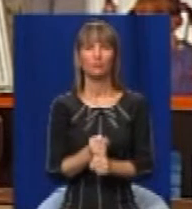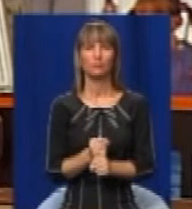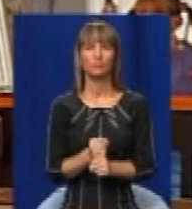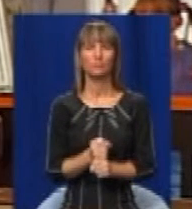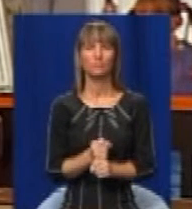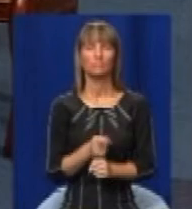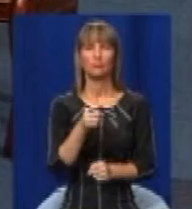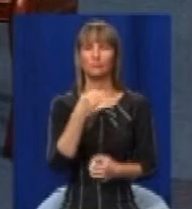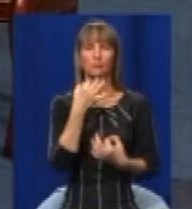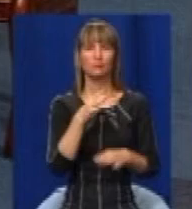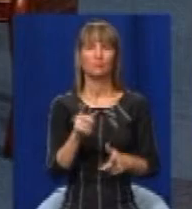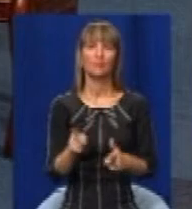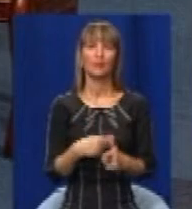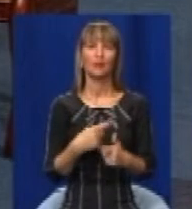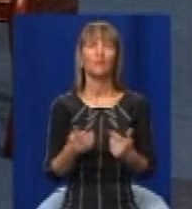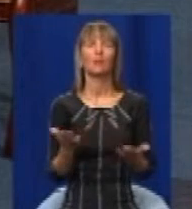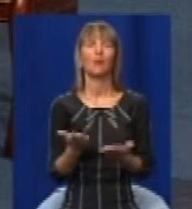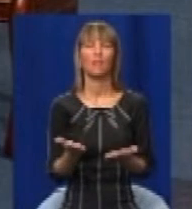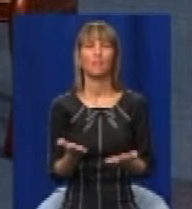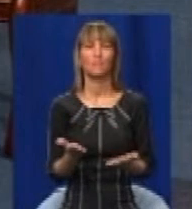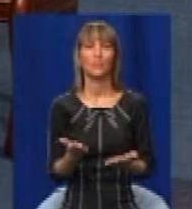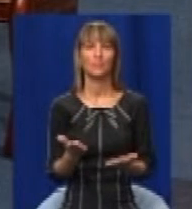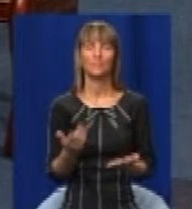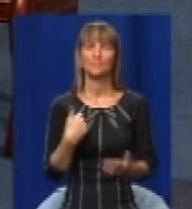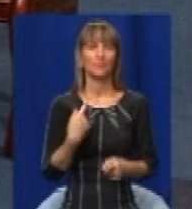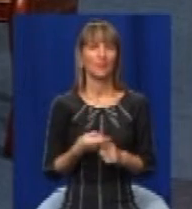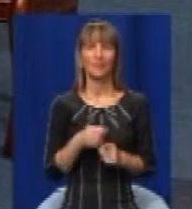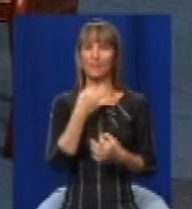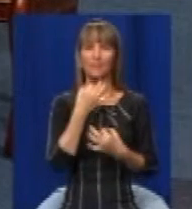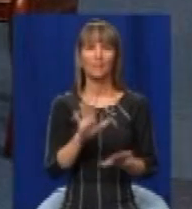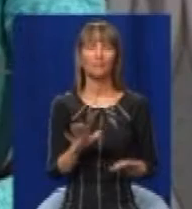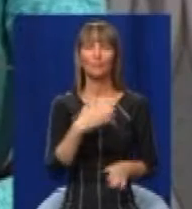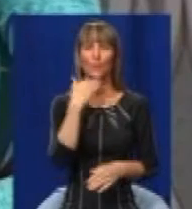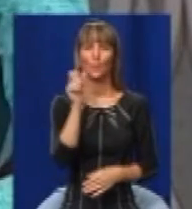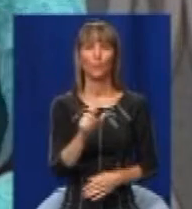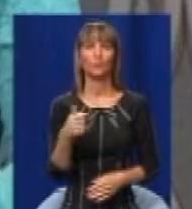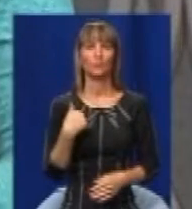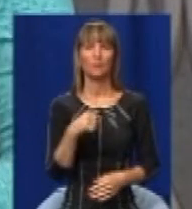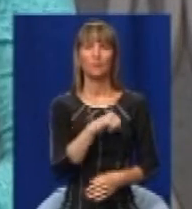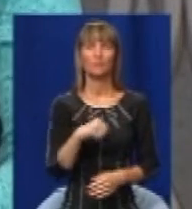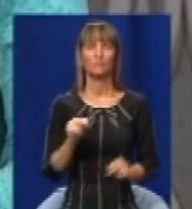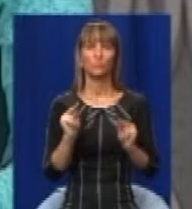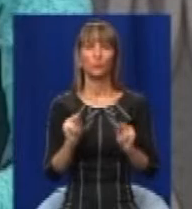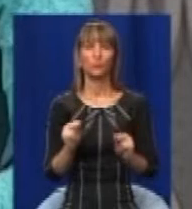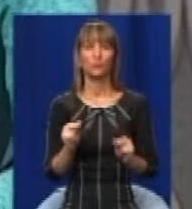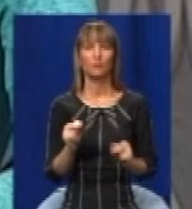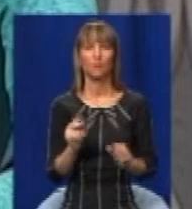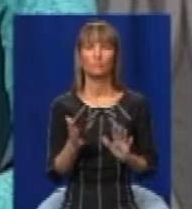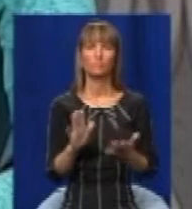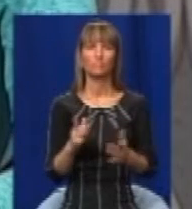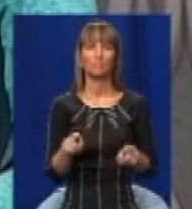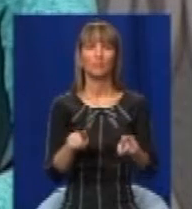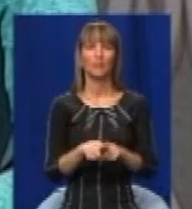одягу? Тобі це не подобається чи як? Мені це не подобається. Дуже багато людей, я сама, мені також, чесно, якось не дуже таке,